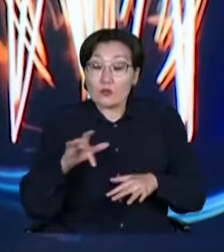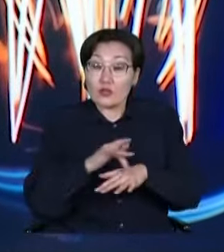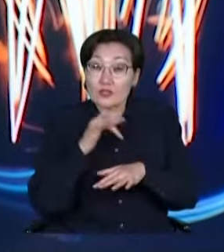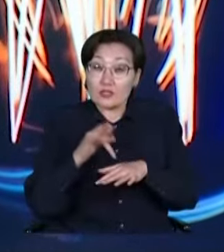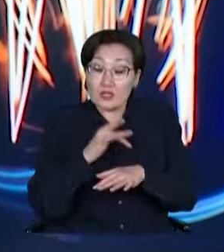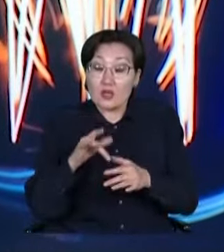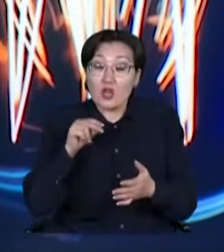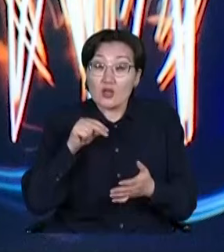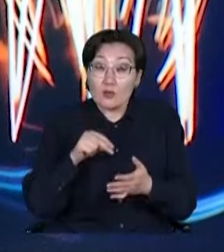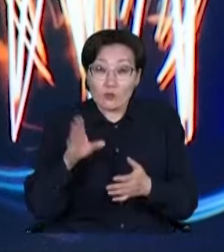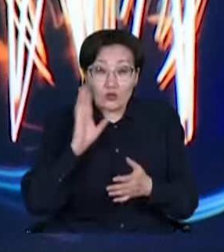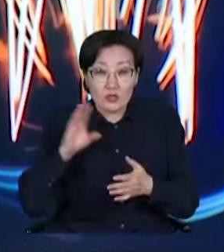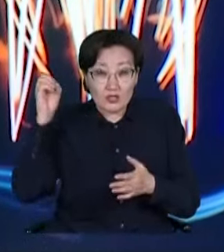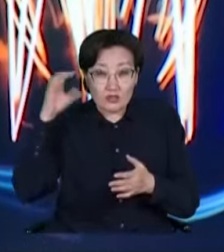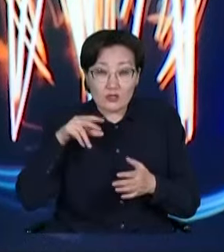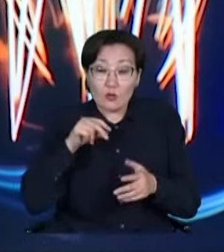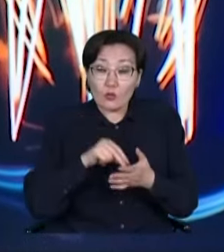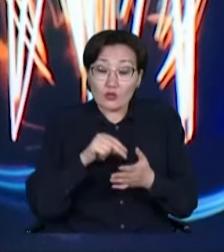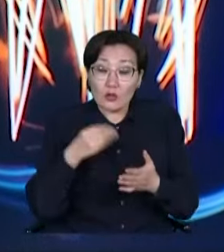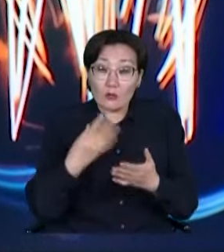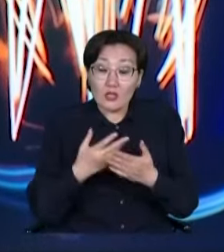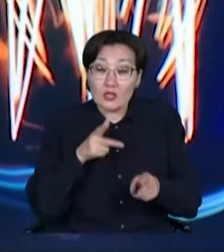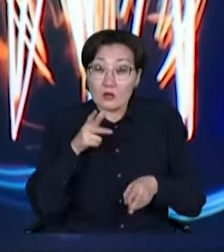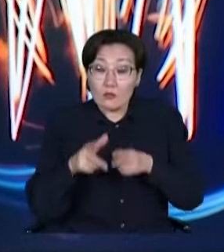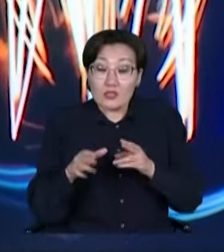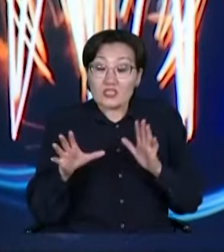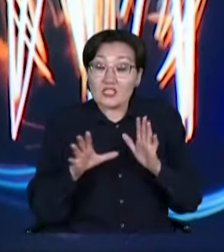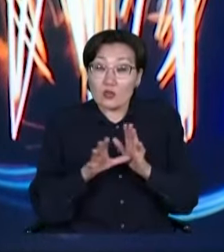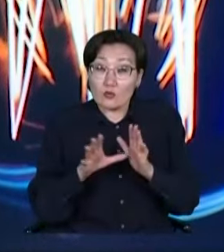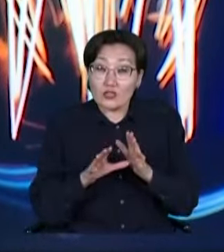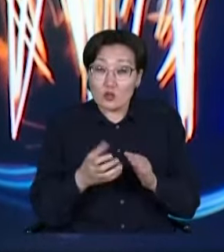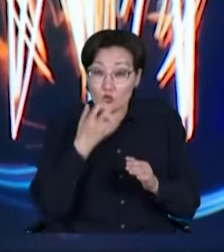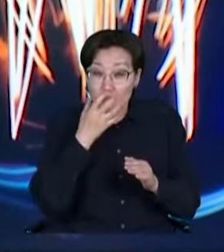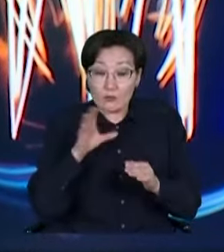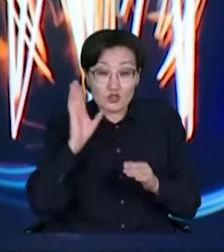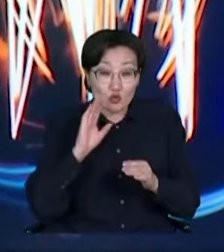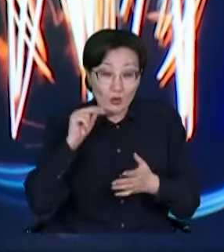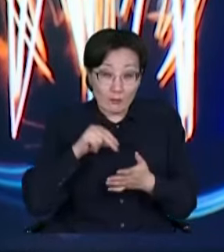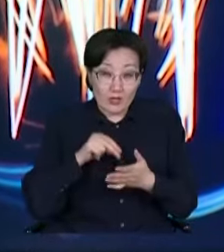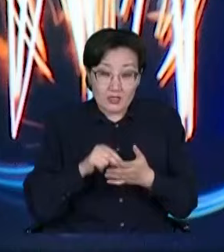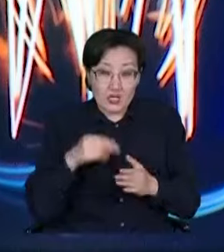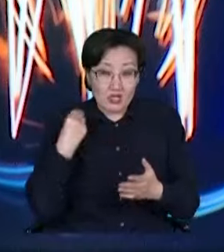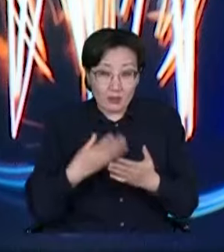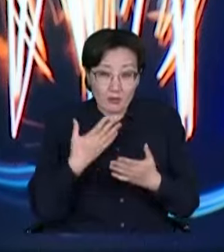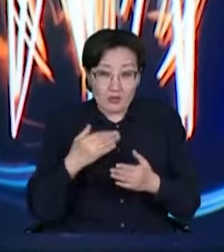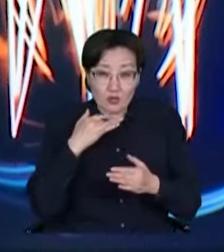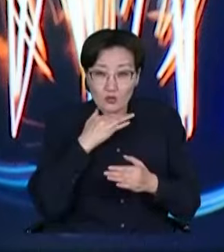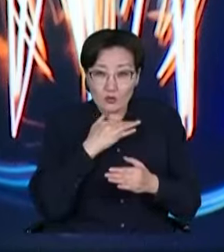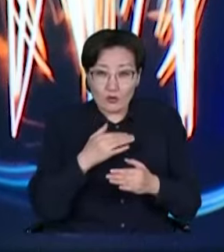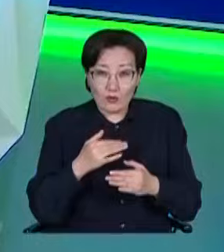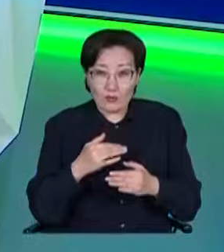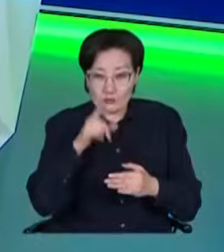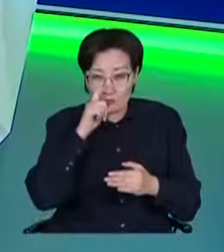құны негізсіз көтерілді деп шағым айтады. Бір емес бірден электр энергиясы, жылу мен судың бағасы шарықтағанын көпшілік түсіне